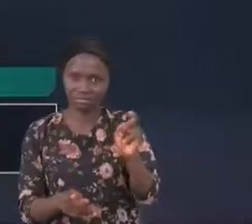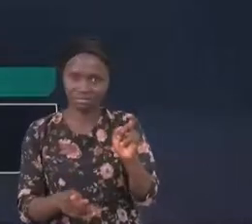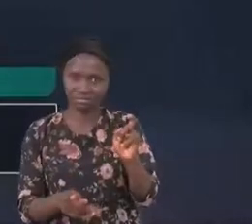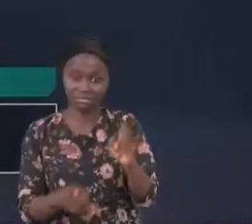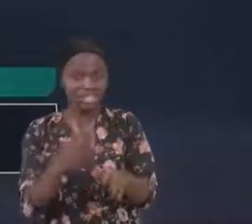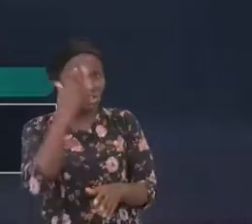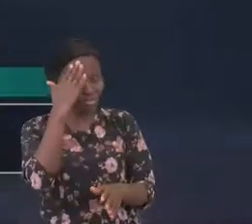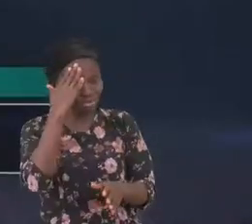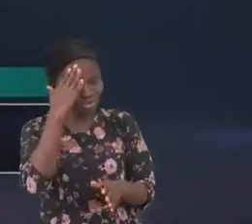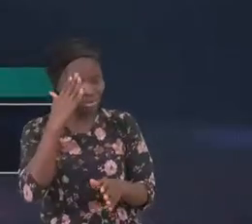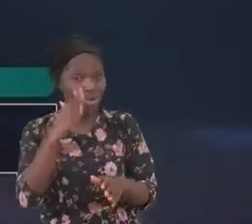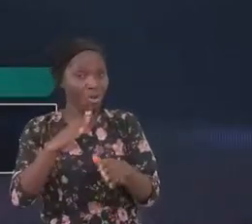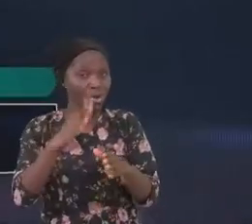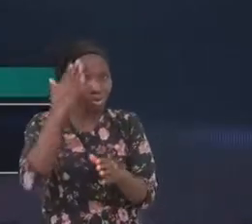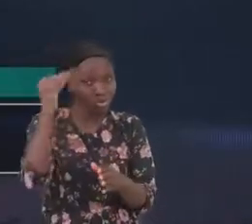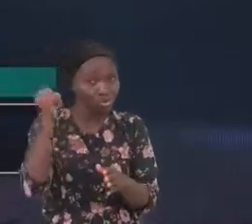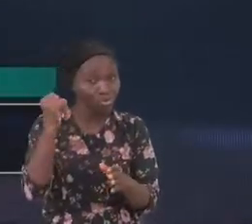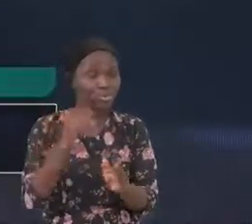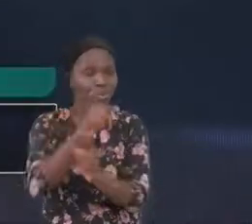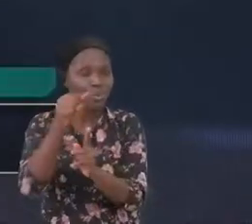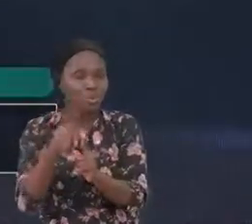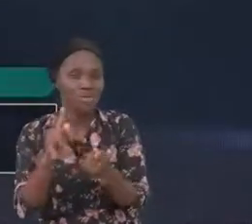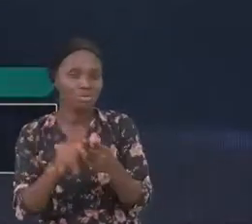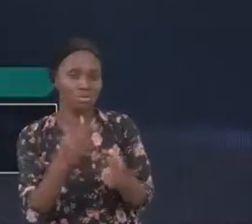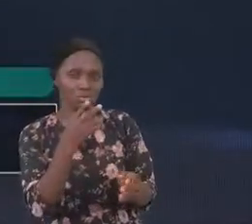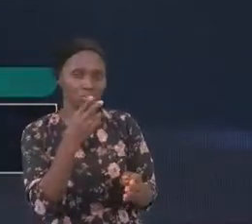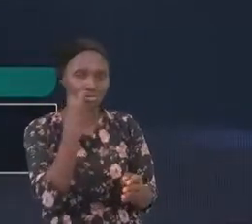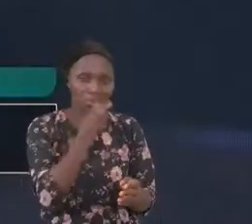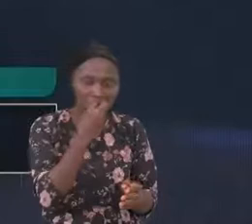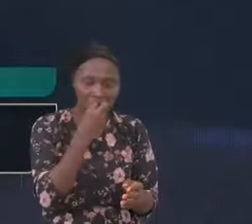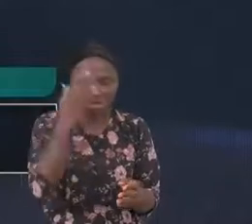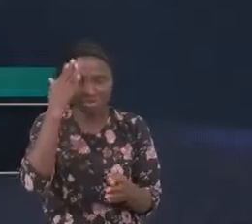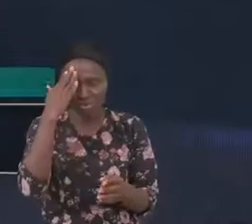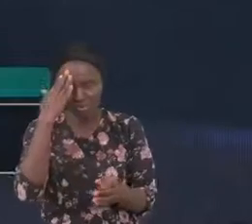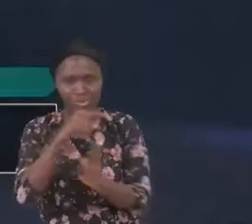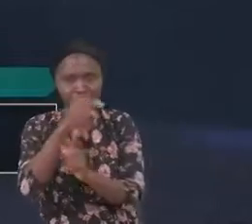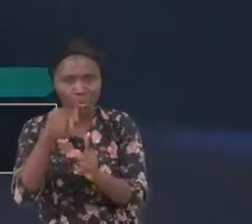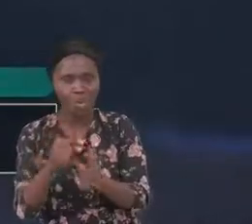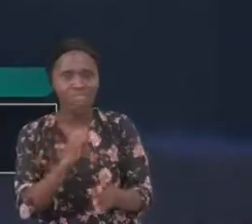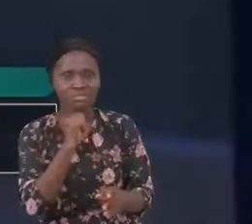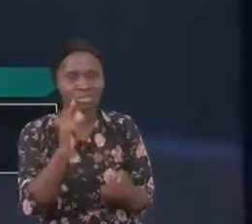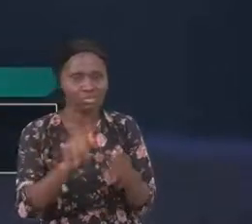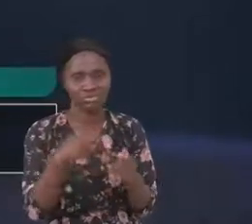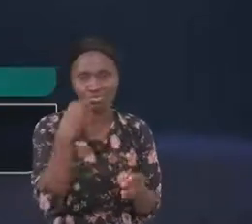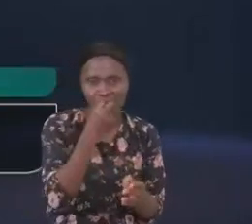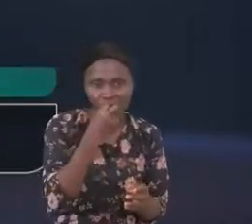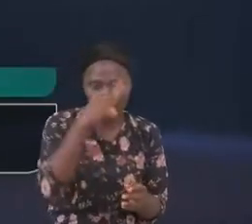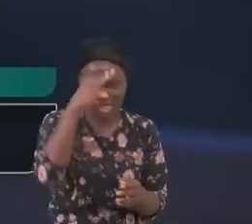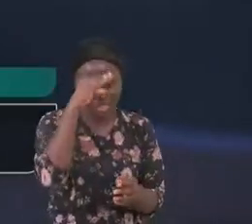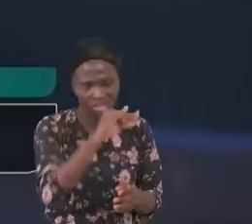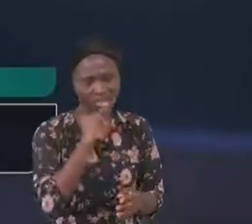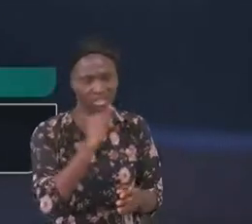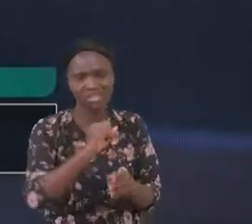sait quand il ne faut pas parler. Il sait comment. Il est discipliné et il considère